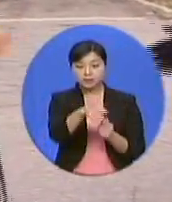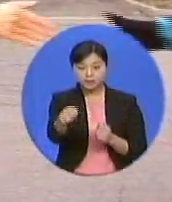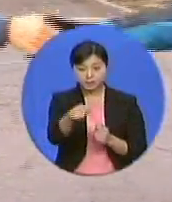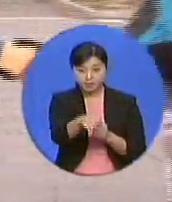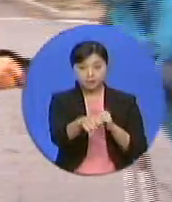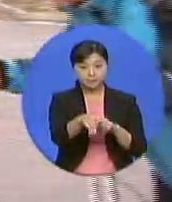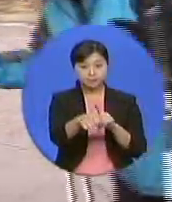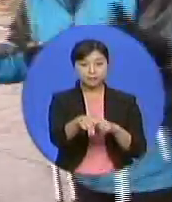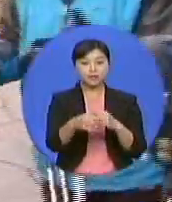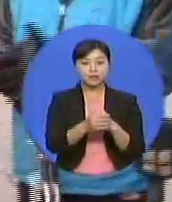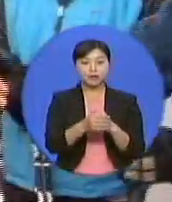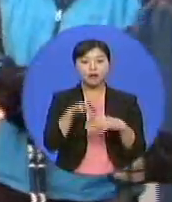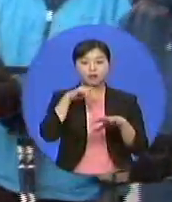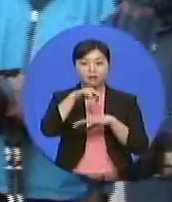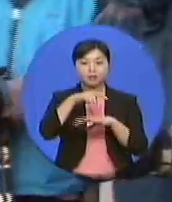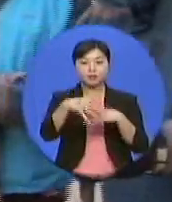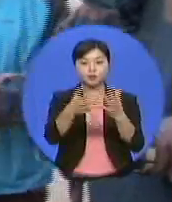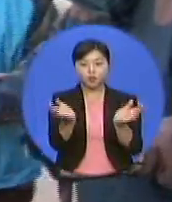걷기 동호회라고 하는데